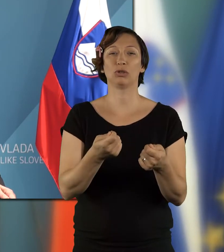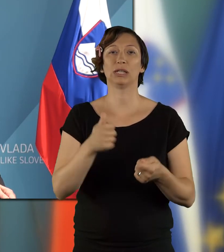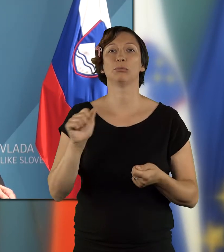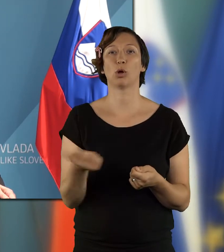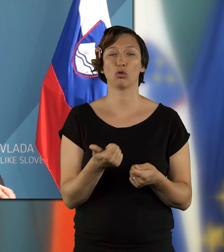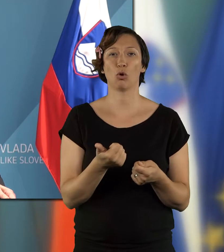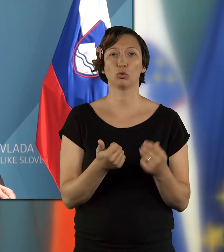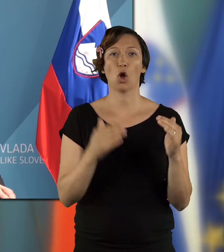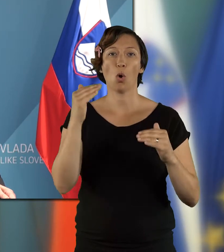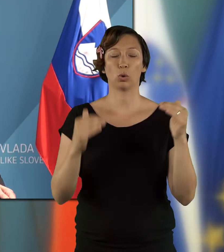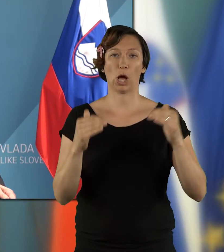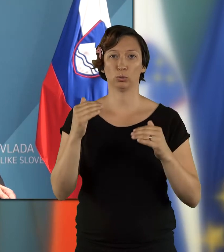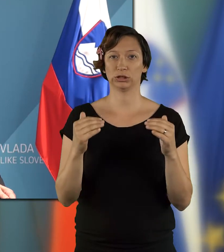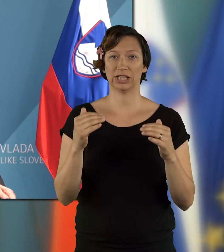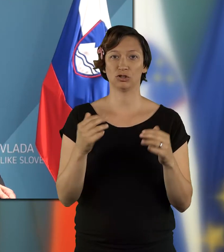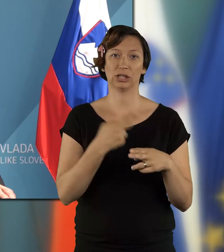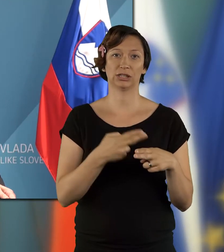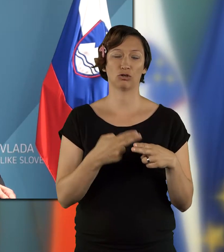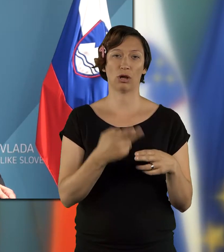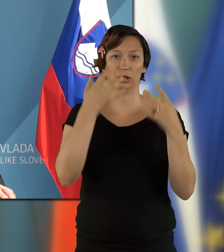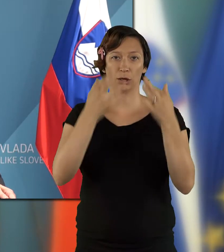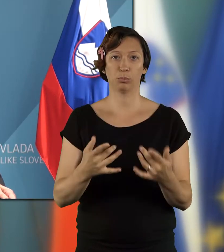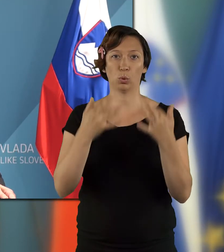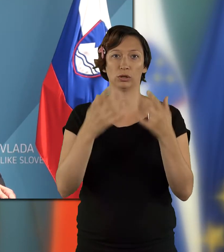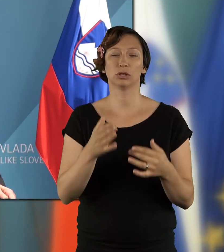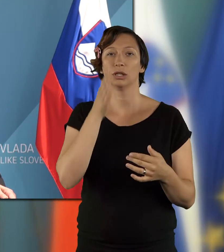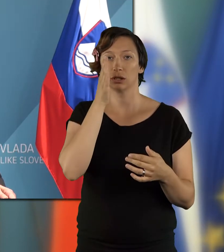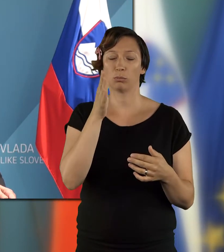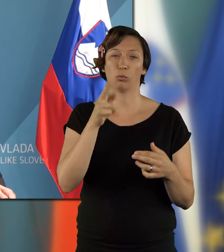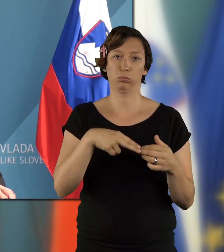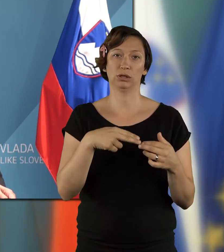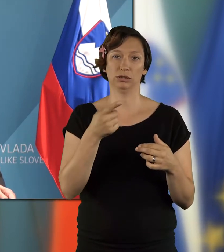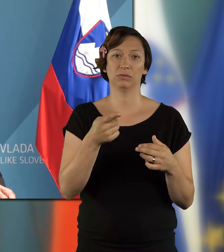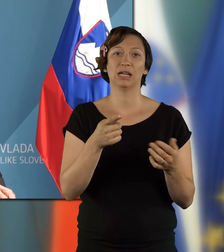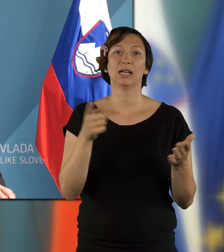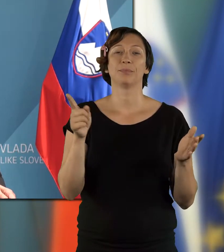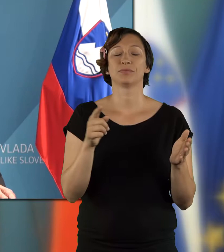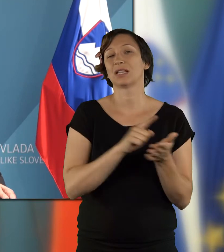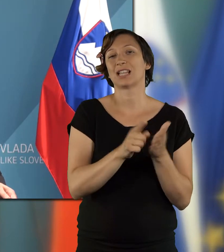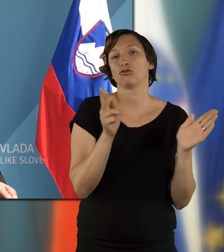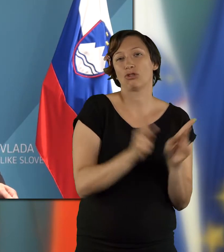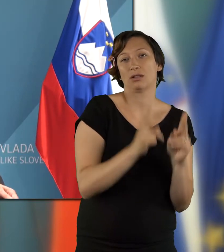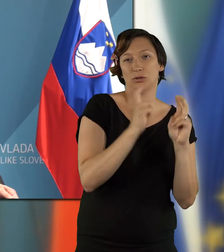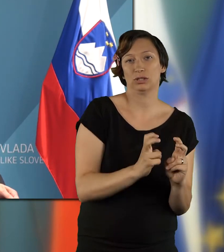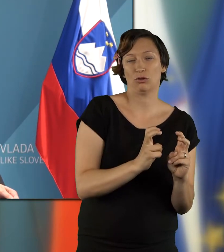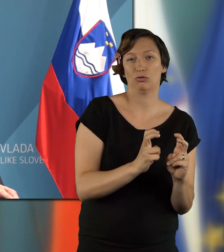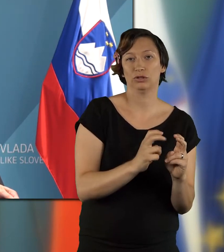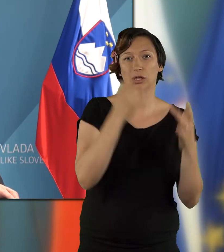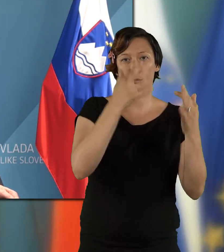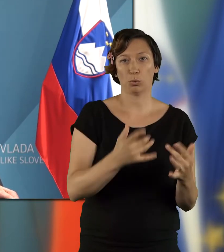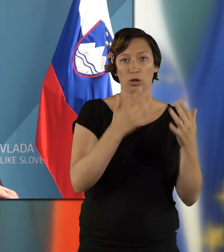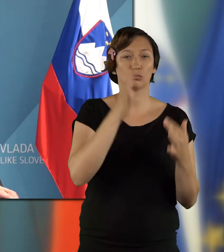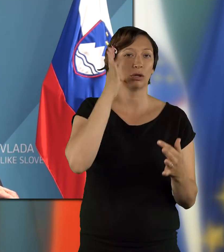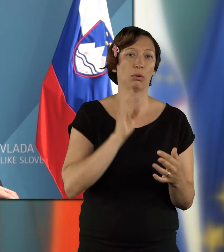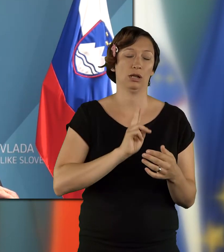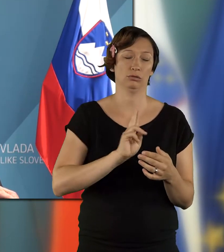ponovno uravnoteženje državnega proračuna in da bo po tej začasni zaustavitvi mogoče proračun